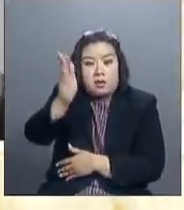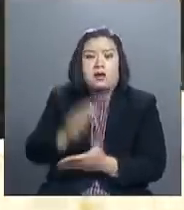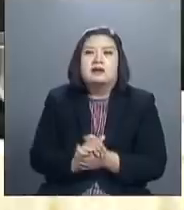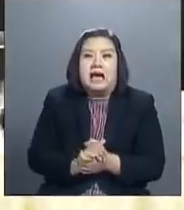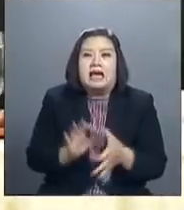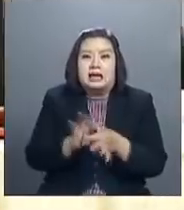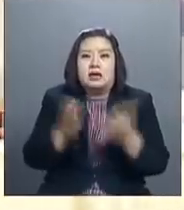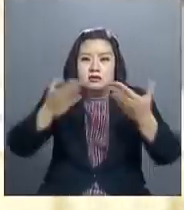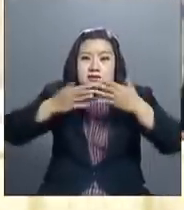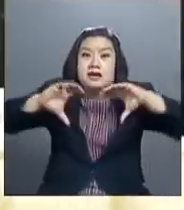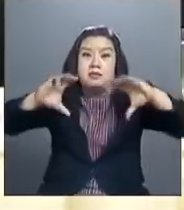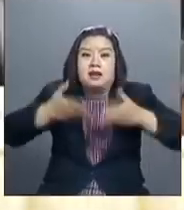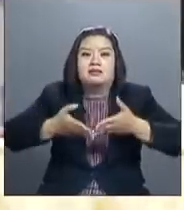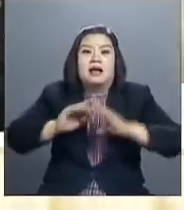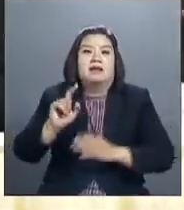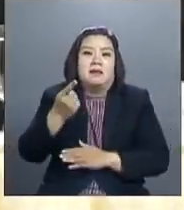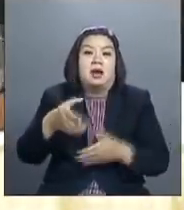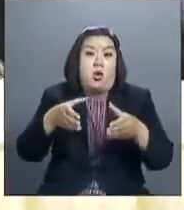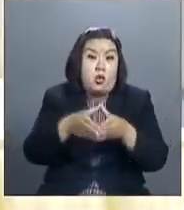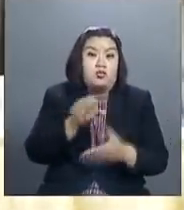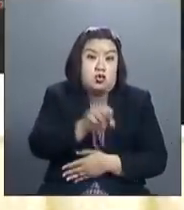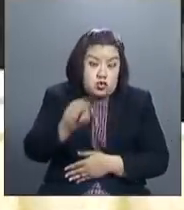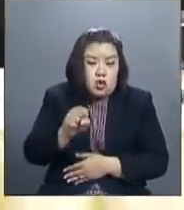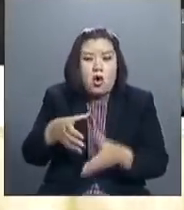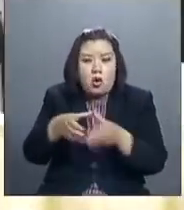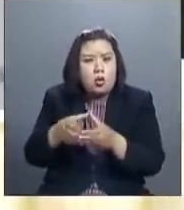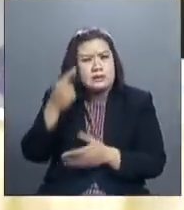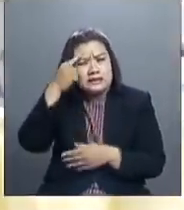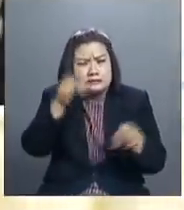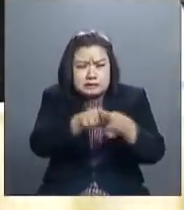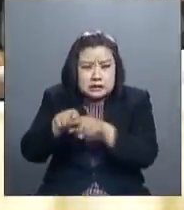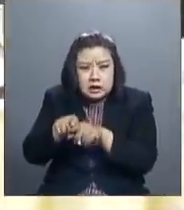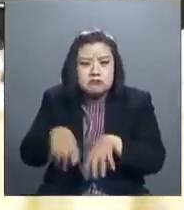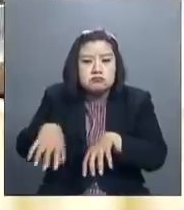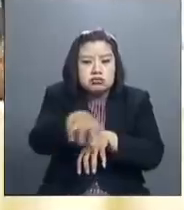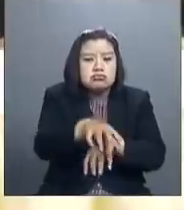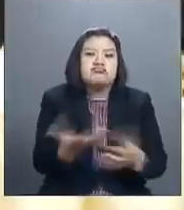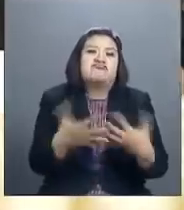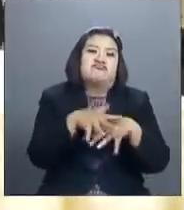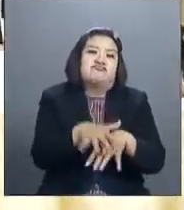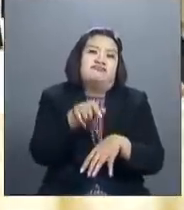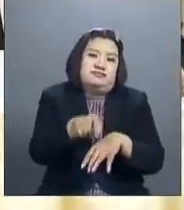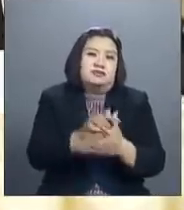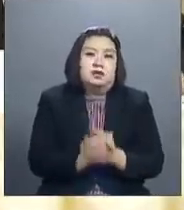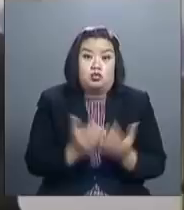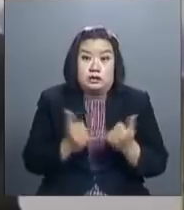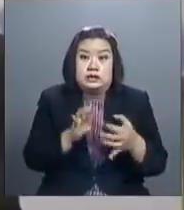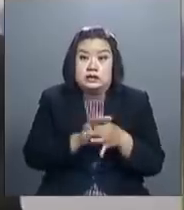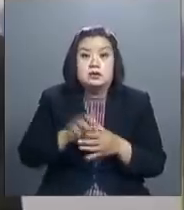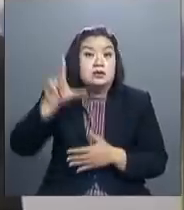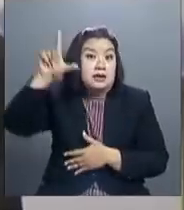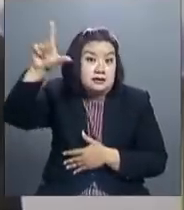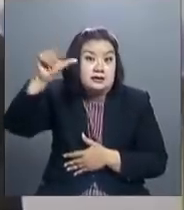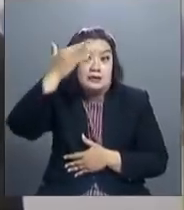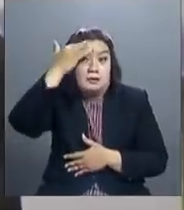จัดตั้งรัฐบาลของพรรคเพื่อไทยและพรรคแนวร่วมทั้งหมดด้วยค่ะโดยการวิเคราะห์ผลการเลือกตั้งของนายทักษิณส